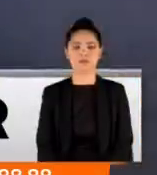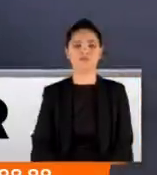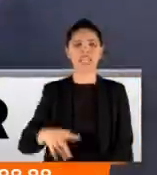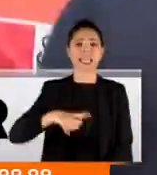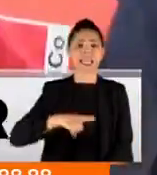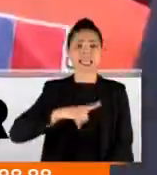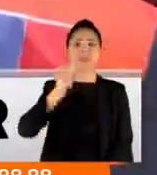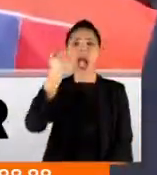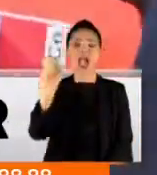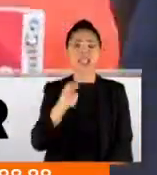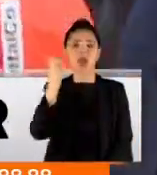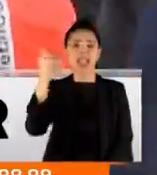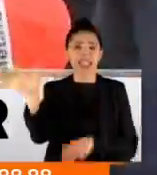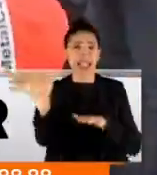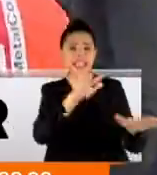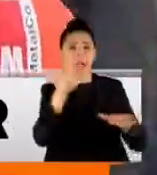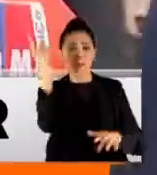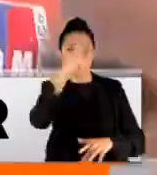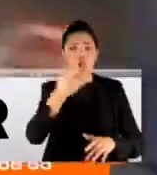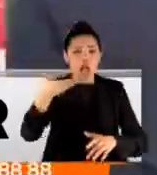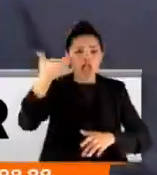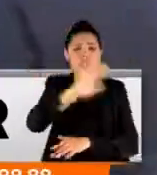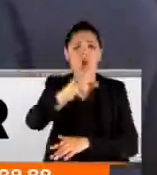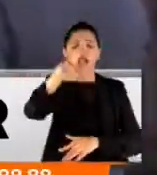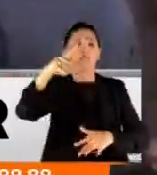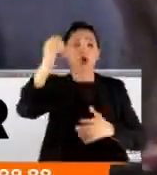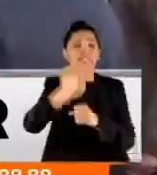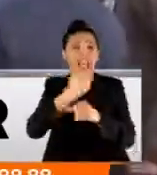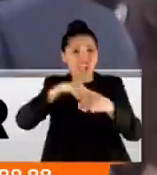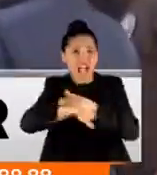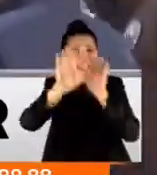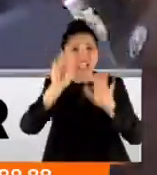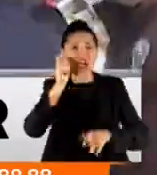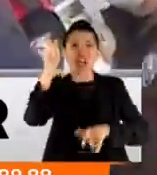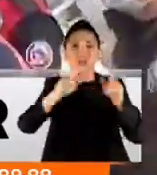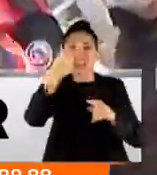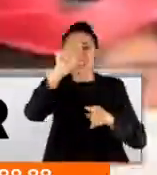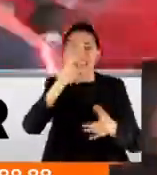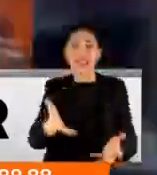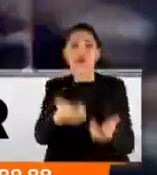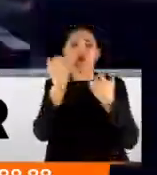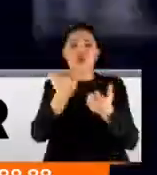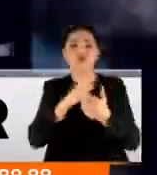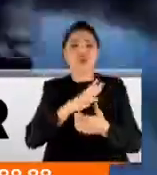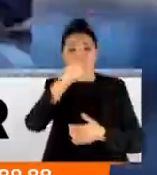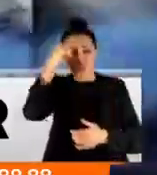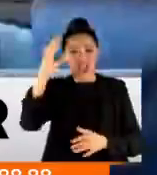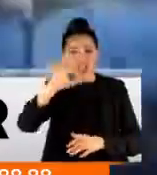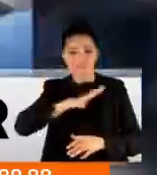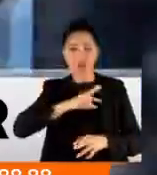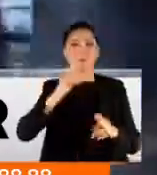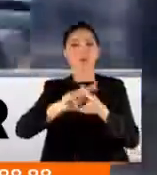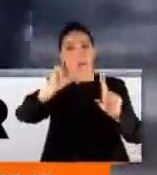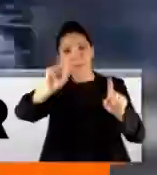İzmir'i 6,6 ile sarsan deprem sonrası enkaz altında kalanlar birer birer kurtarılıyor. Şanslı olanlara